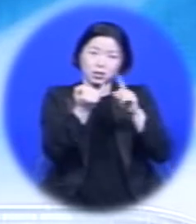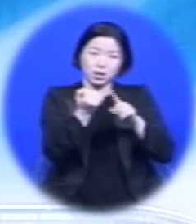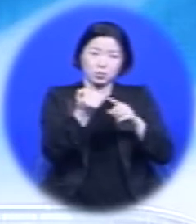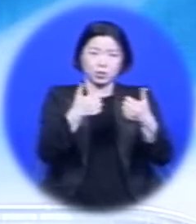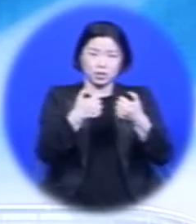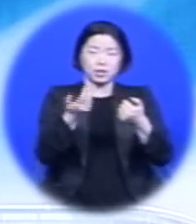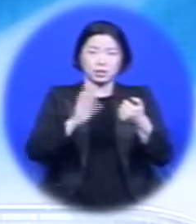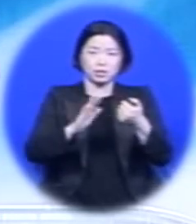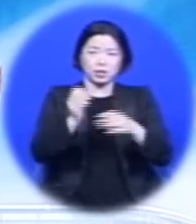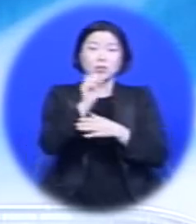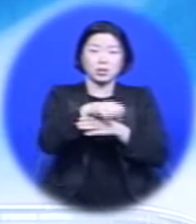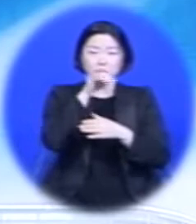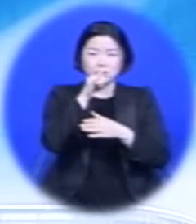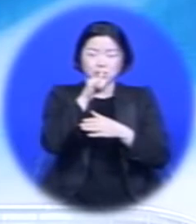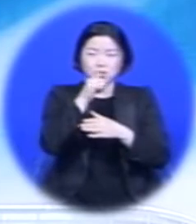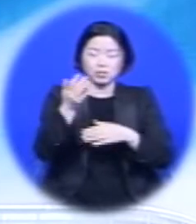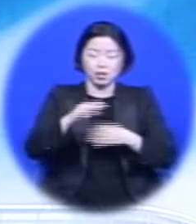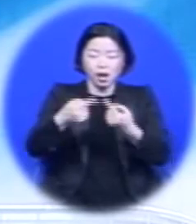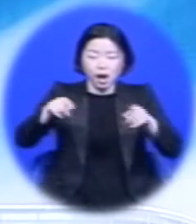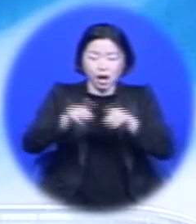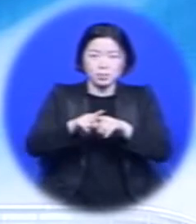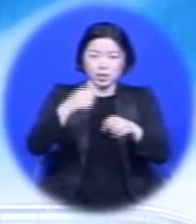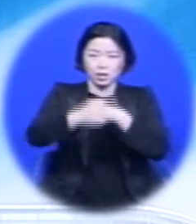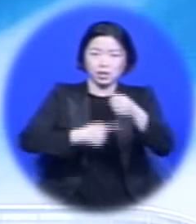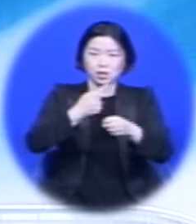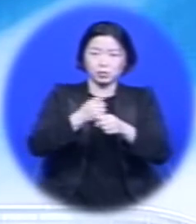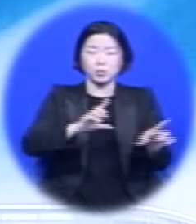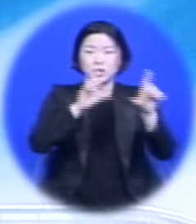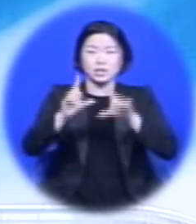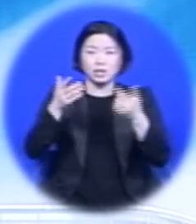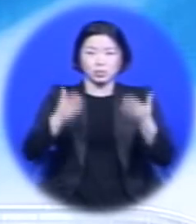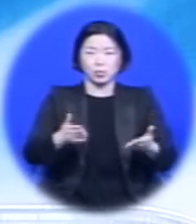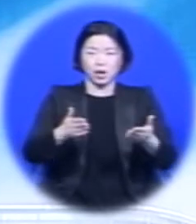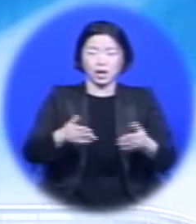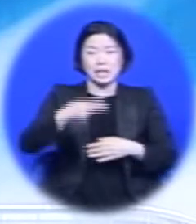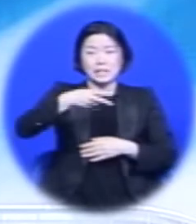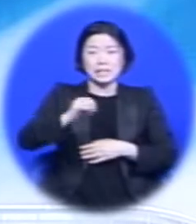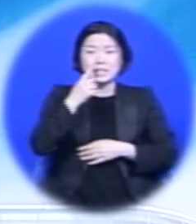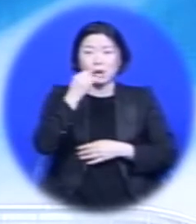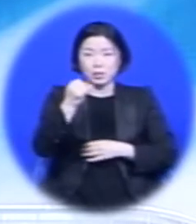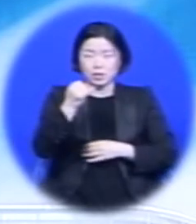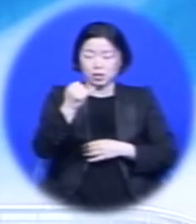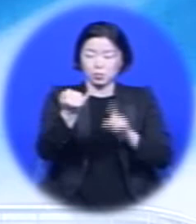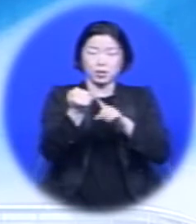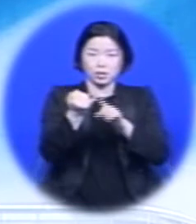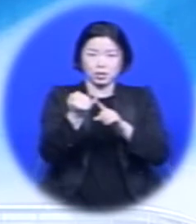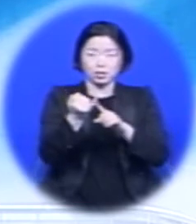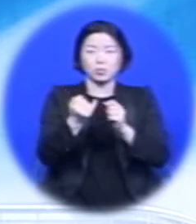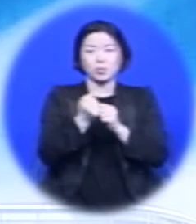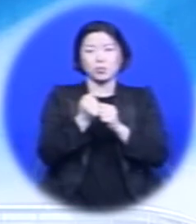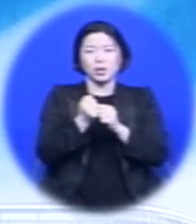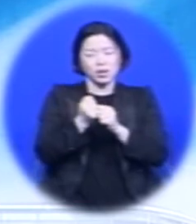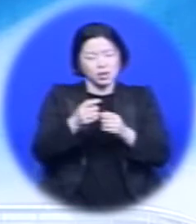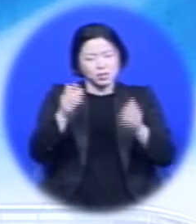1년을 사는 동안에 시어머니와 며느리 사이가 얼마나 서로 관계가 안 좋은지 남편이